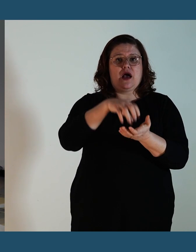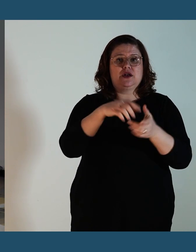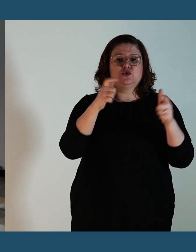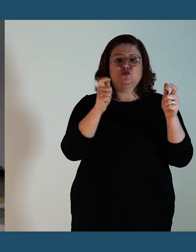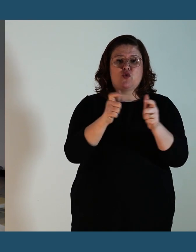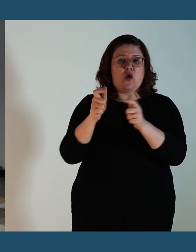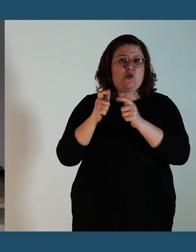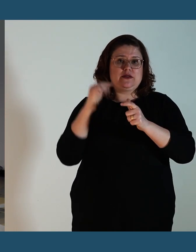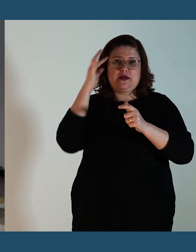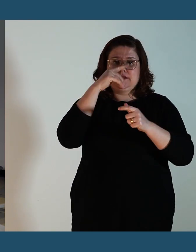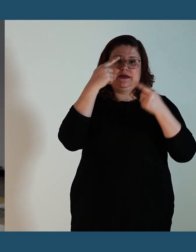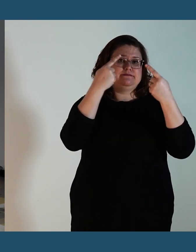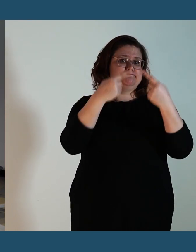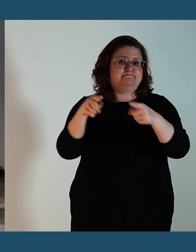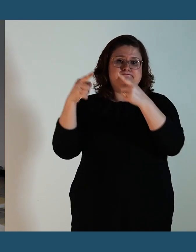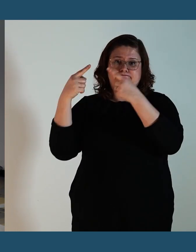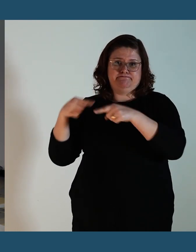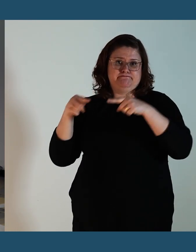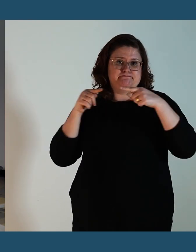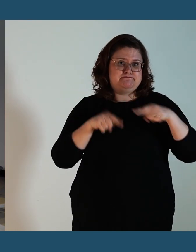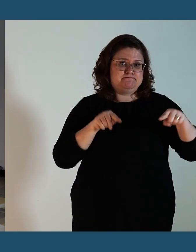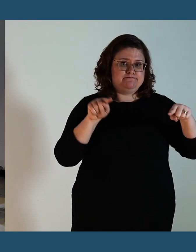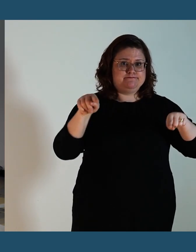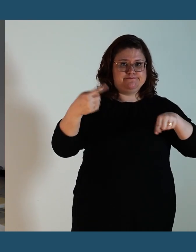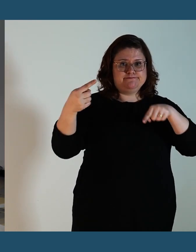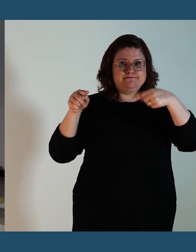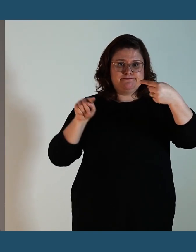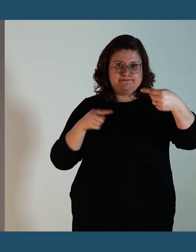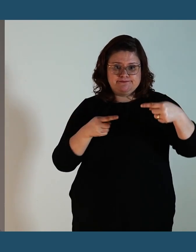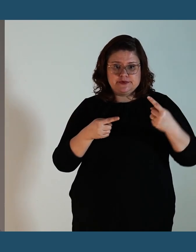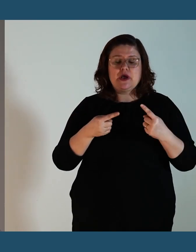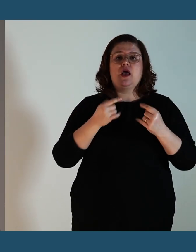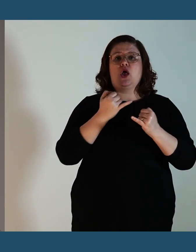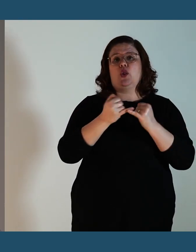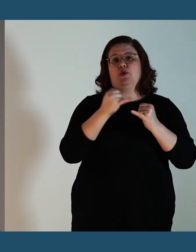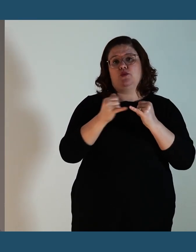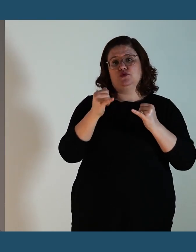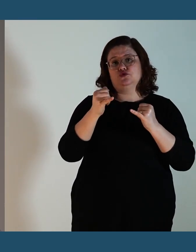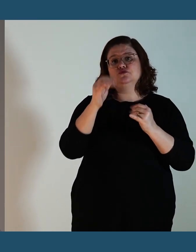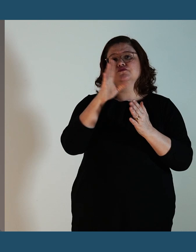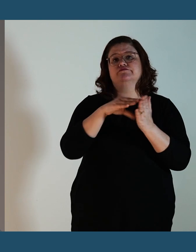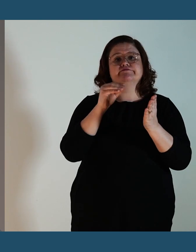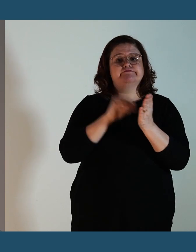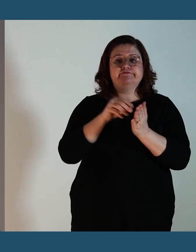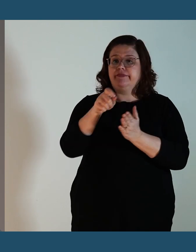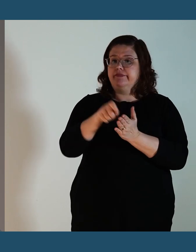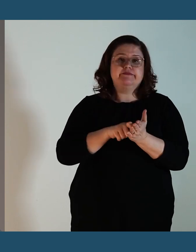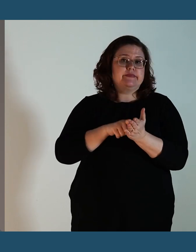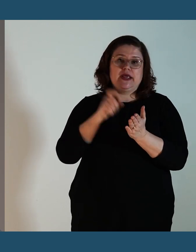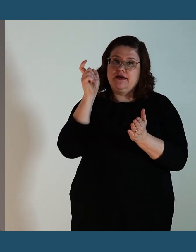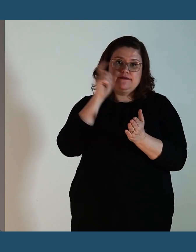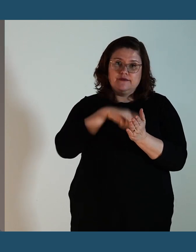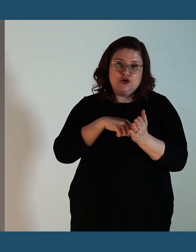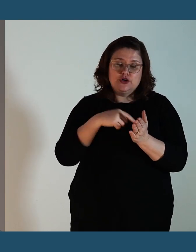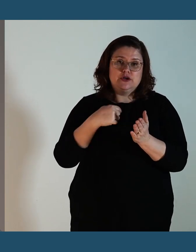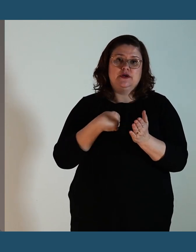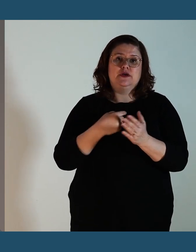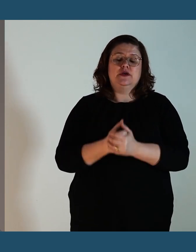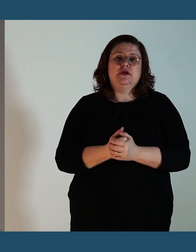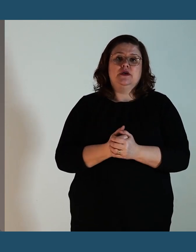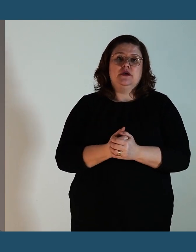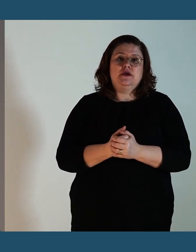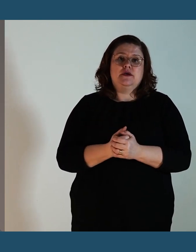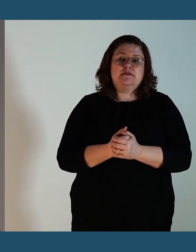erimielisiä myöskin, joka sitten johti myöskin tähän tilanteeseen lopulta, että tätä ei päästy sitten edes äänestämään. Ja